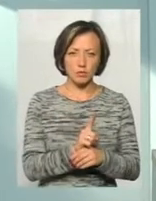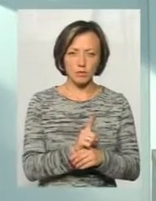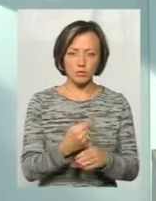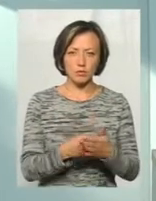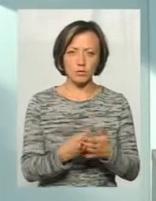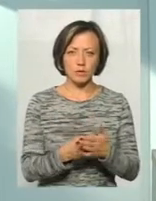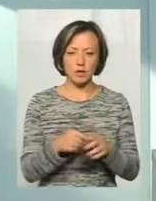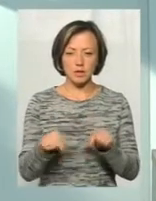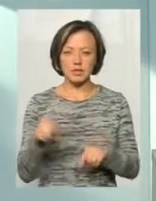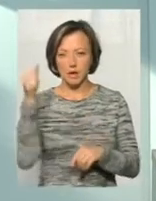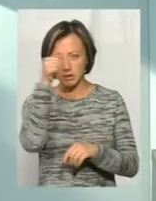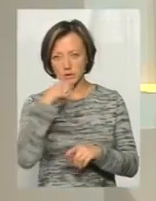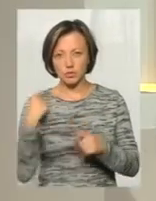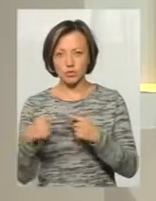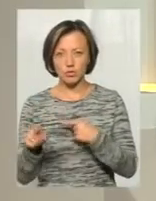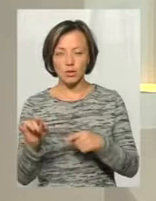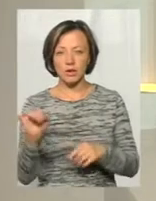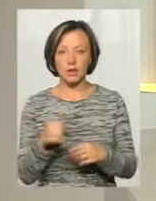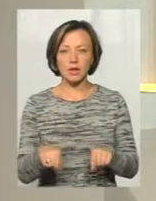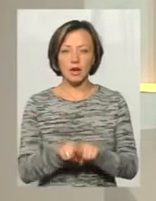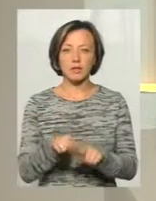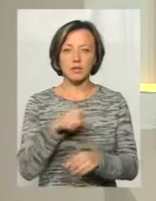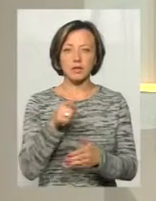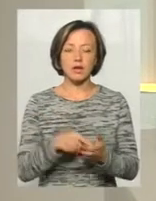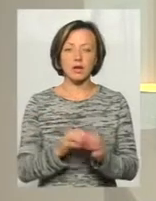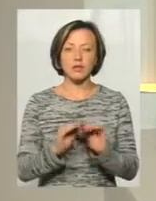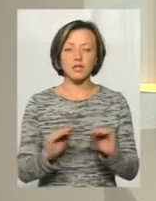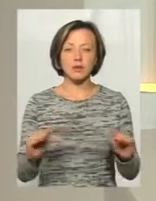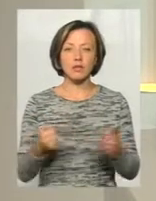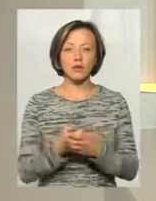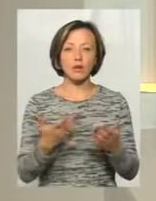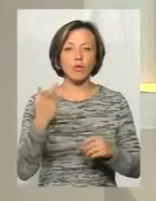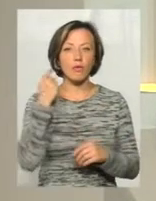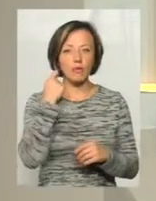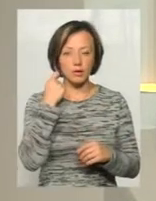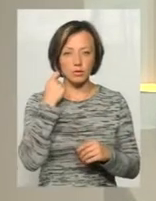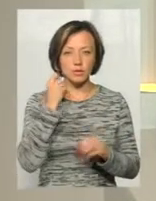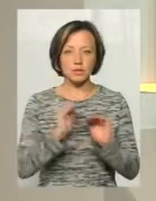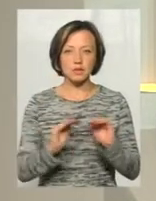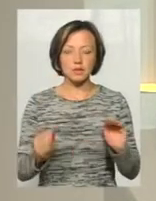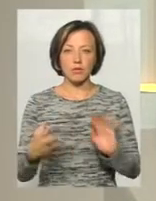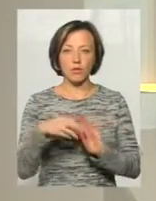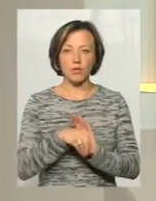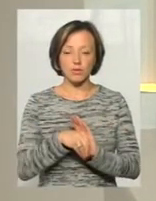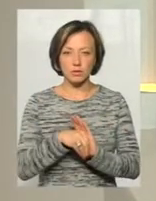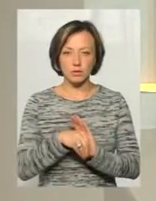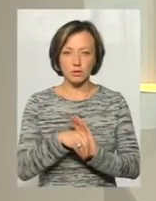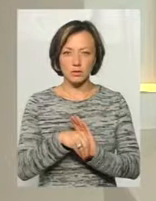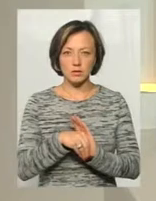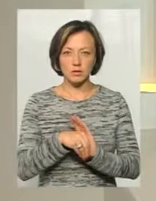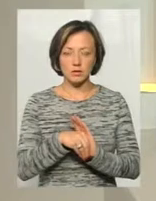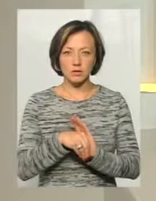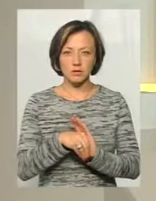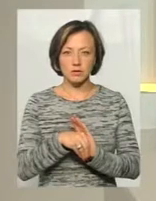на цей рік друга. І таке питання по дітям. До якого віку діти включаються в так